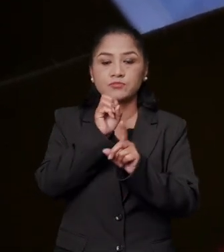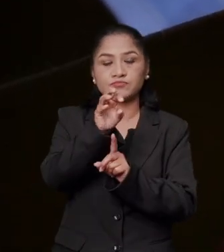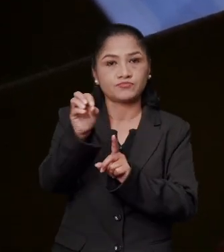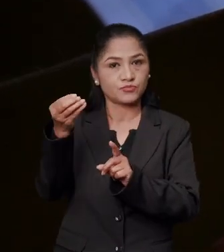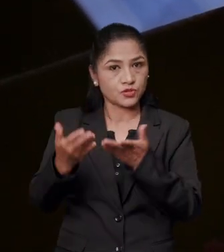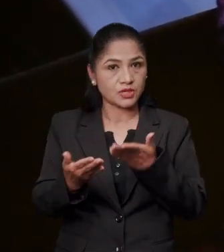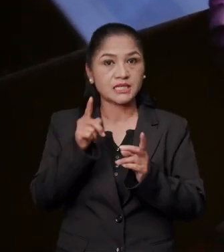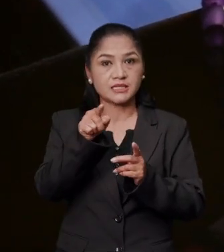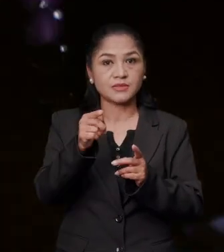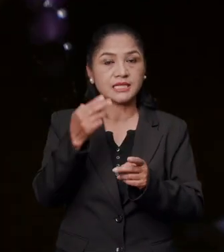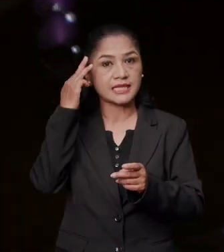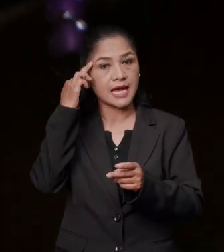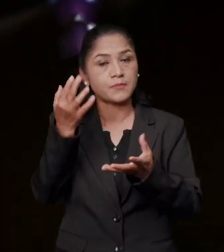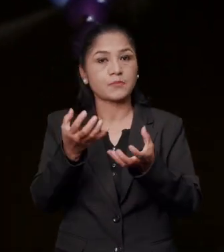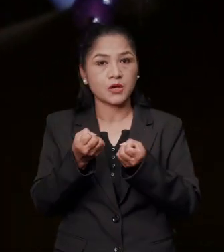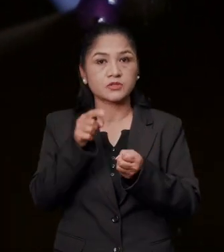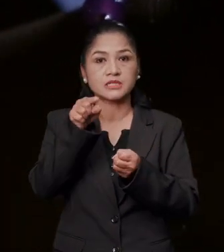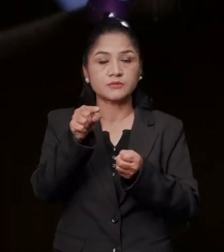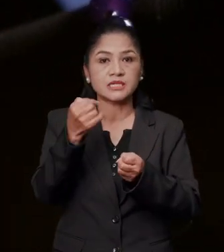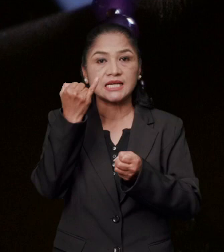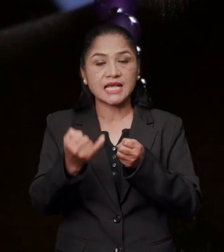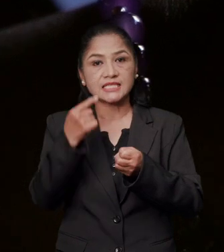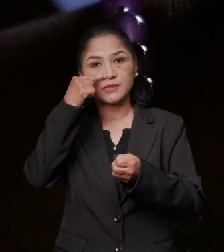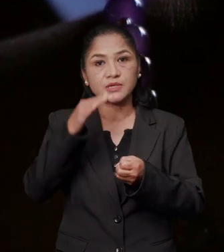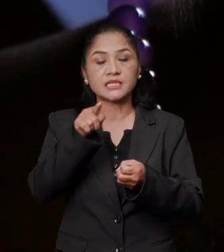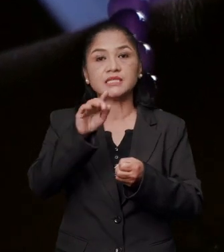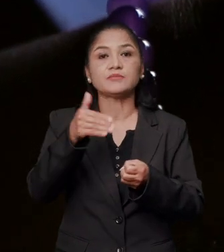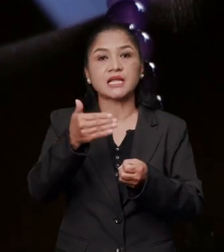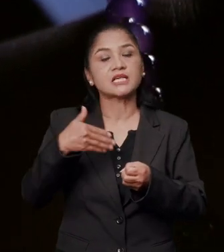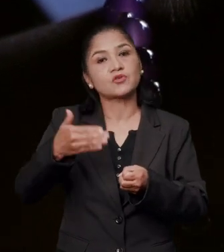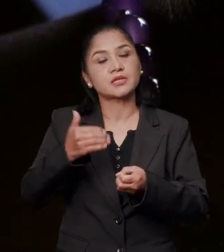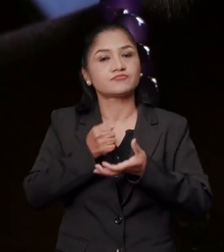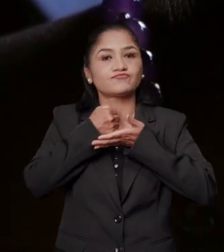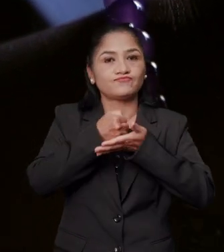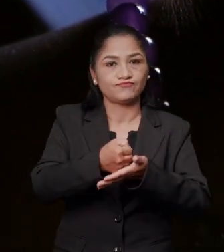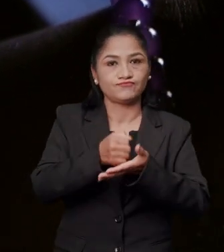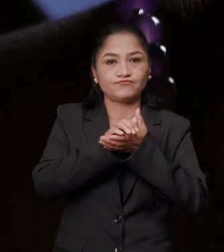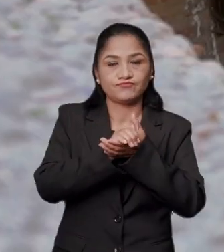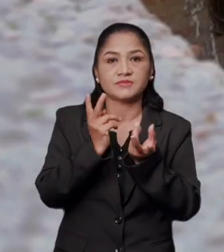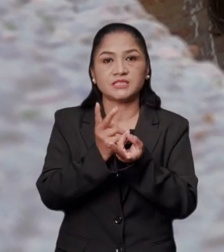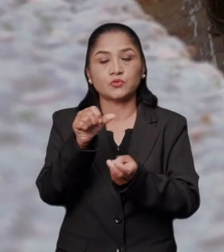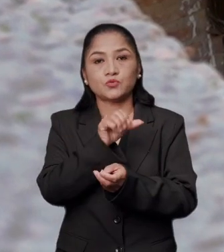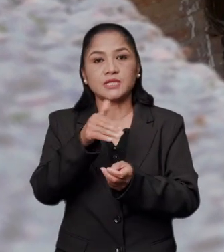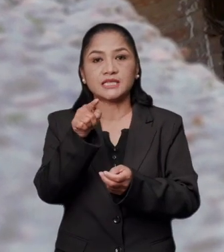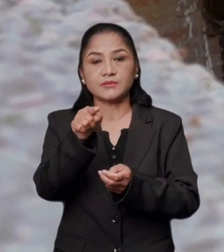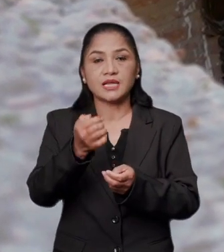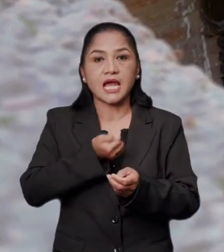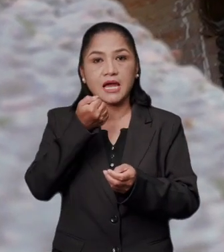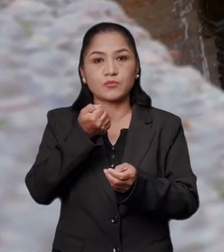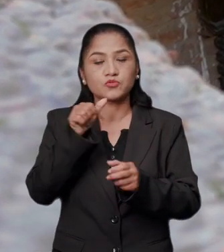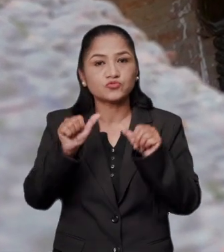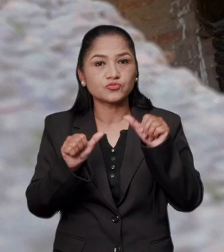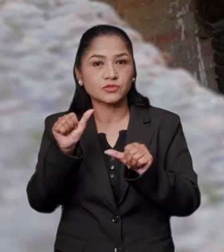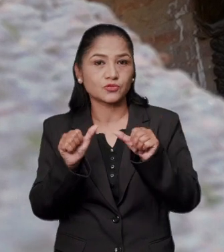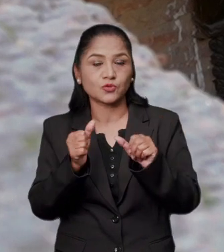कुरा बाँड्नेछौ। तिमीले थाहा पाउनेछौ कि तिम्री कान्छी बहिनीले तिमीलाई सधैँ साथ दिने छिन् र उसलाई तिमीले